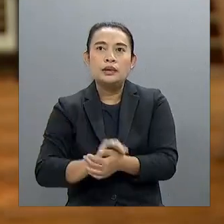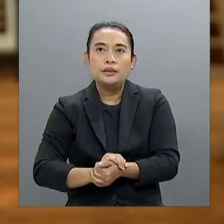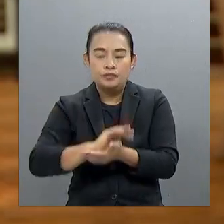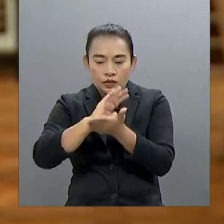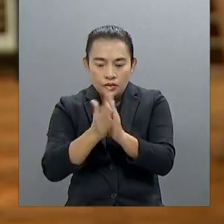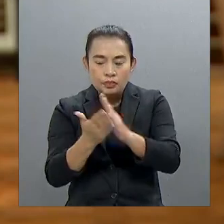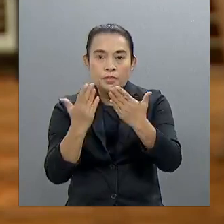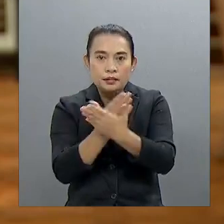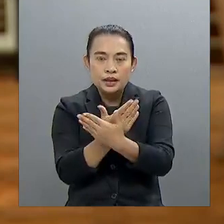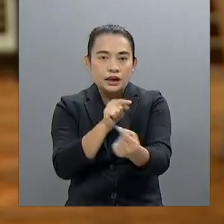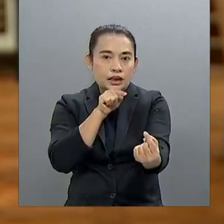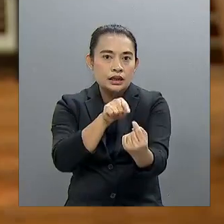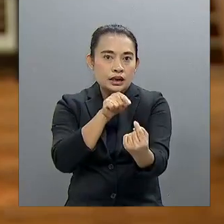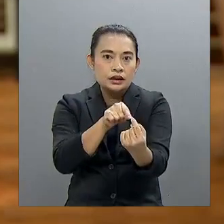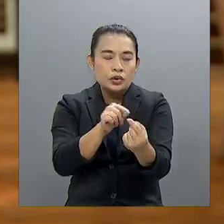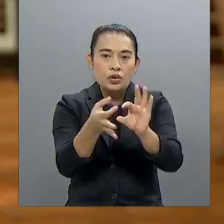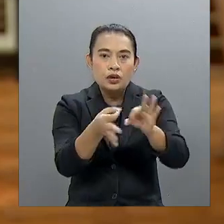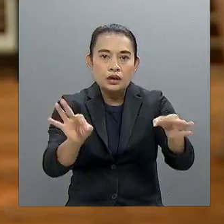หน้าจอโทรทัศน์ของไม่เอาทีวีเนี้ยจะต้องถูกแปรสภาพจะต้องถูกรายล่างไปเป็นไปเป็นContent